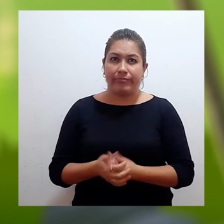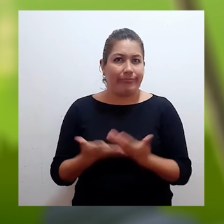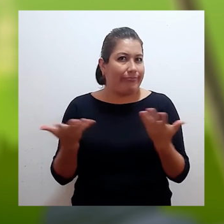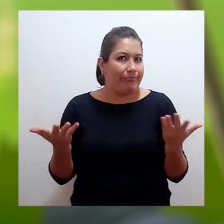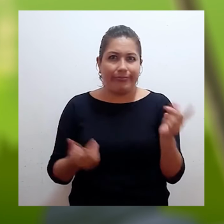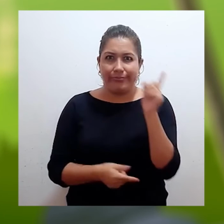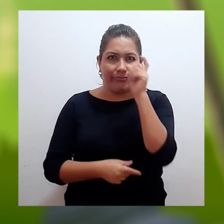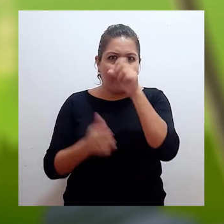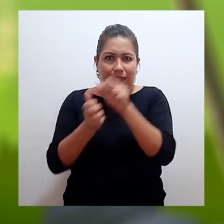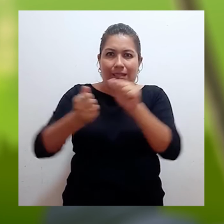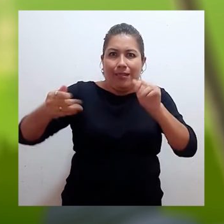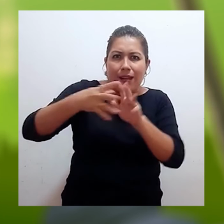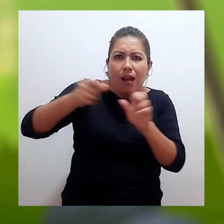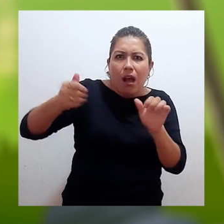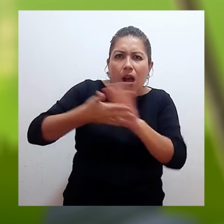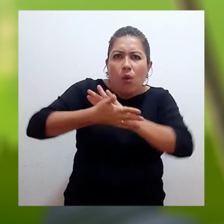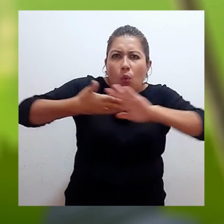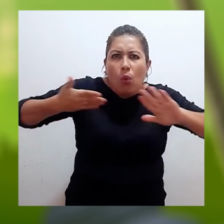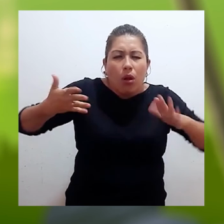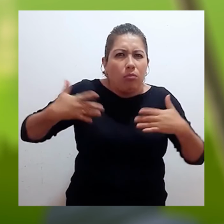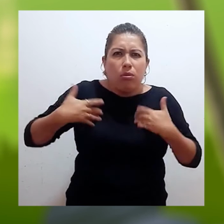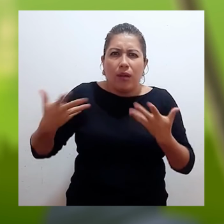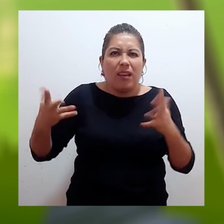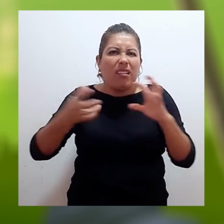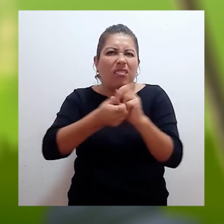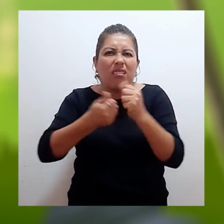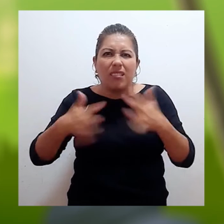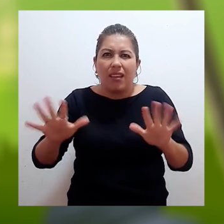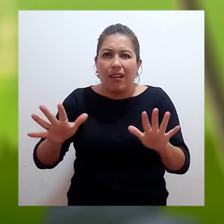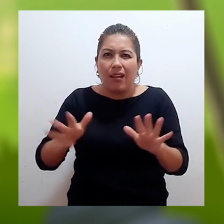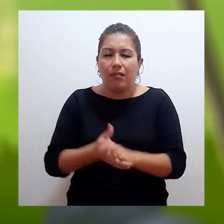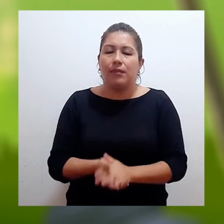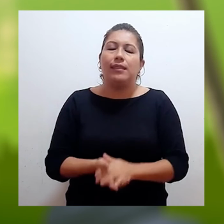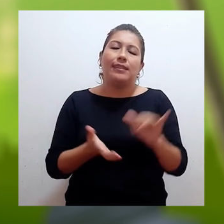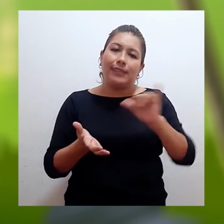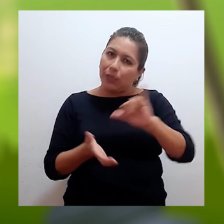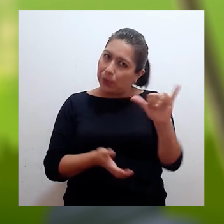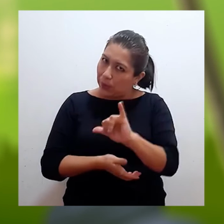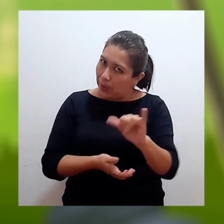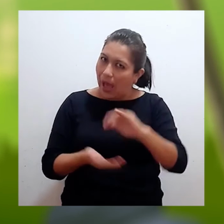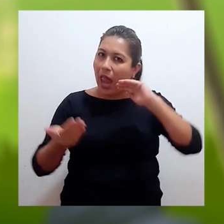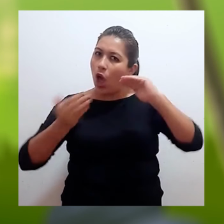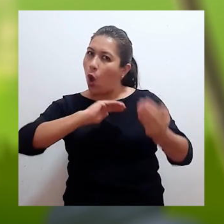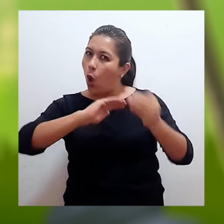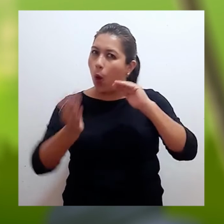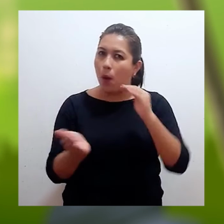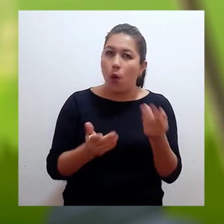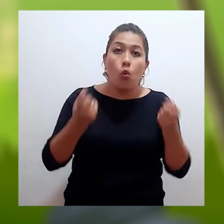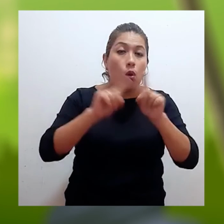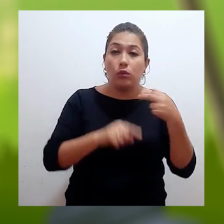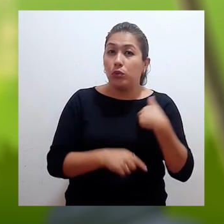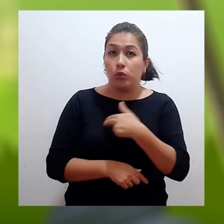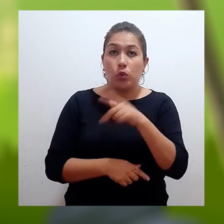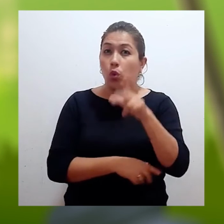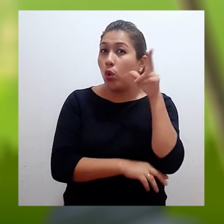Ê gà tà mà nà ngư rì ì nì gù, ì tà à kì gù, rì tà nì gù, ì nghe tì gù. Rì tà mà